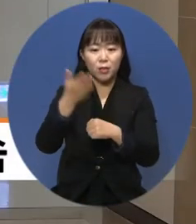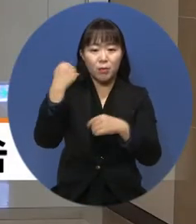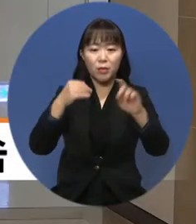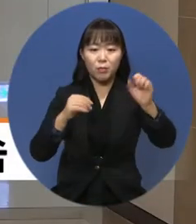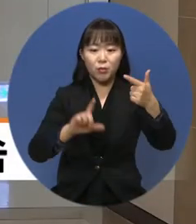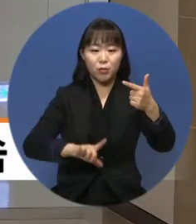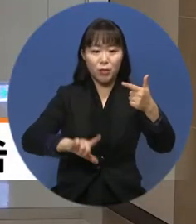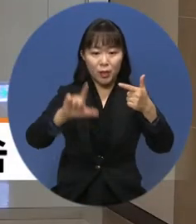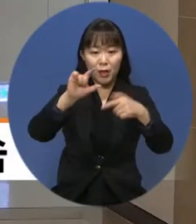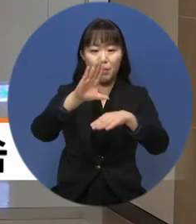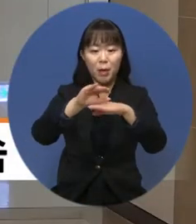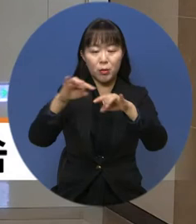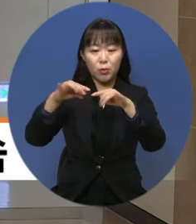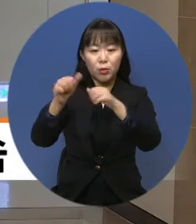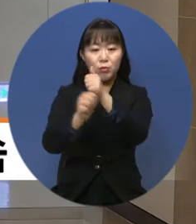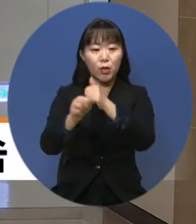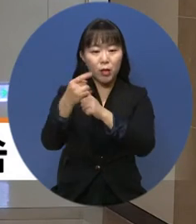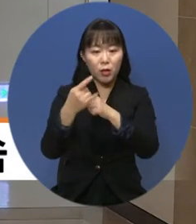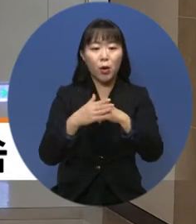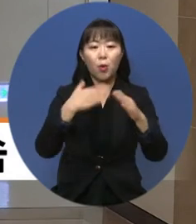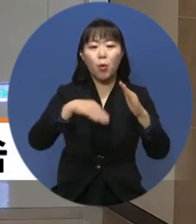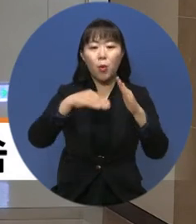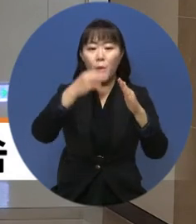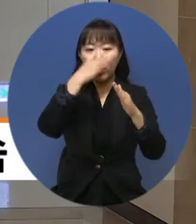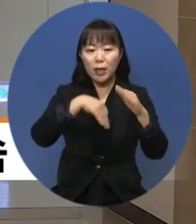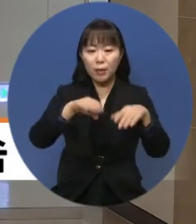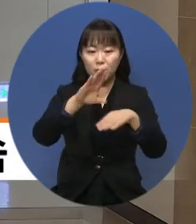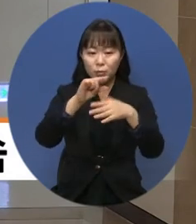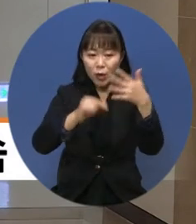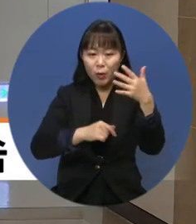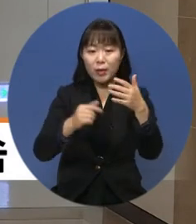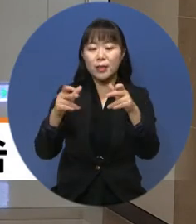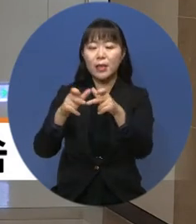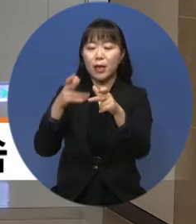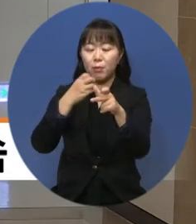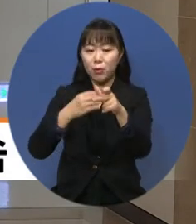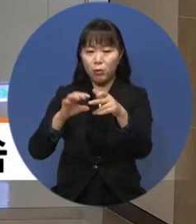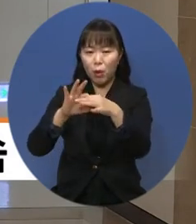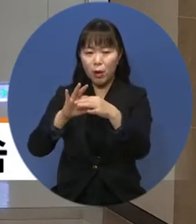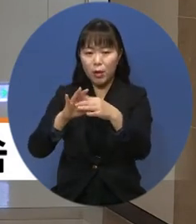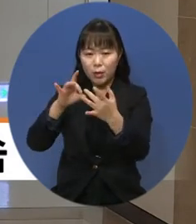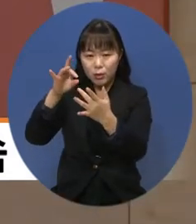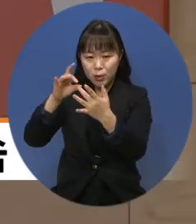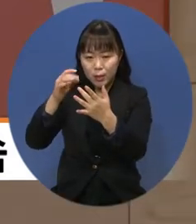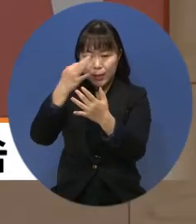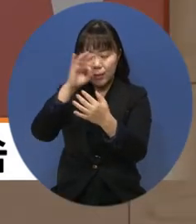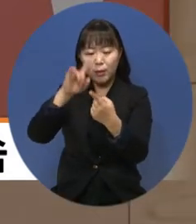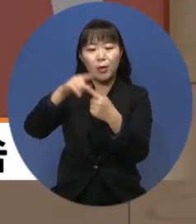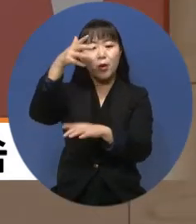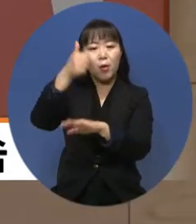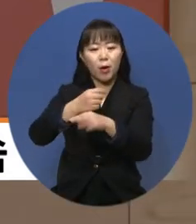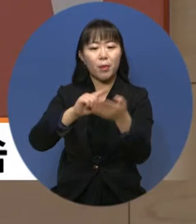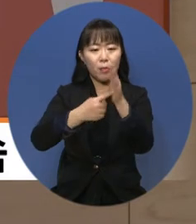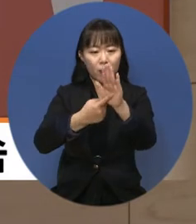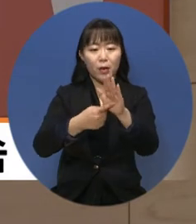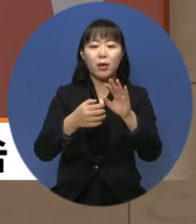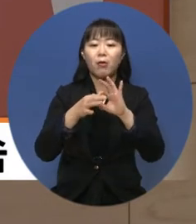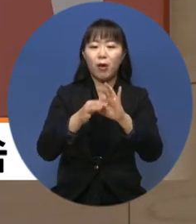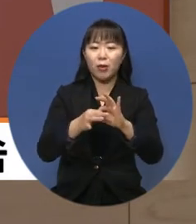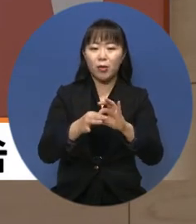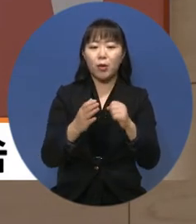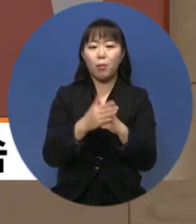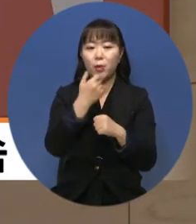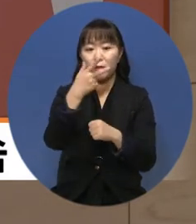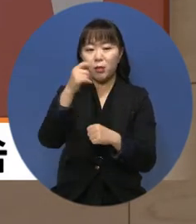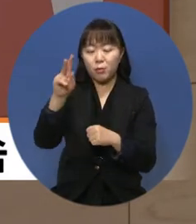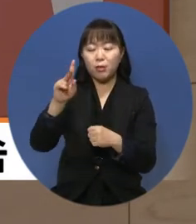방송통신위원회는 공익 채널과 장애인복지 채널을 선정 인정 결과를 발표하며 장애인복지 채널의 복지